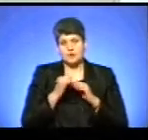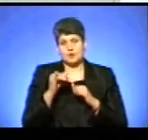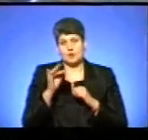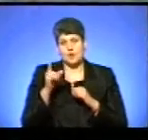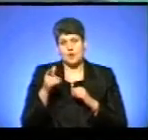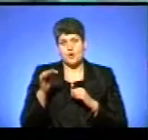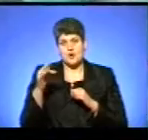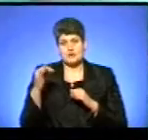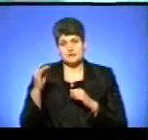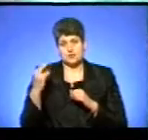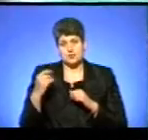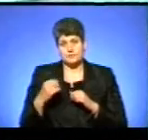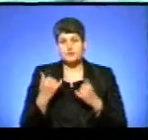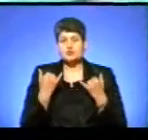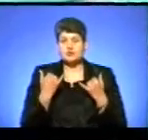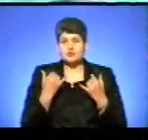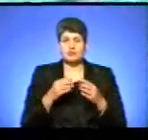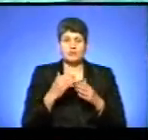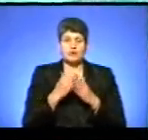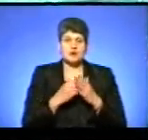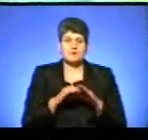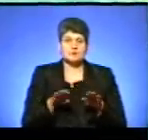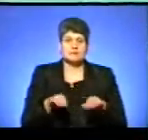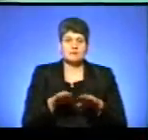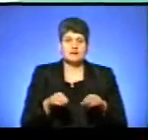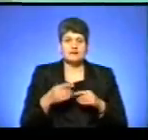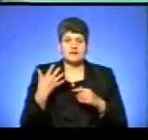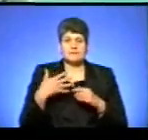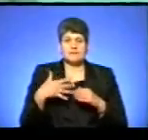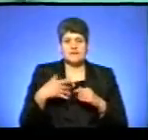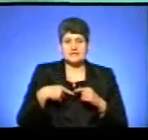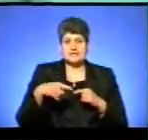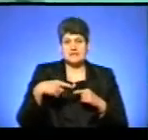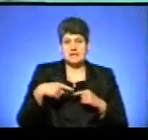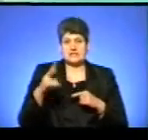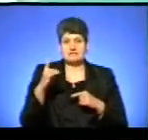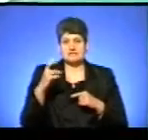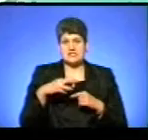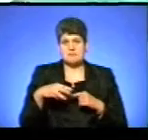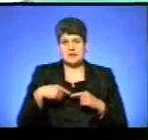Горайського. Сьогодні у програмі запливи на дистанціях 50-200 метрів.